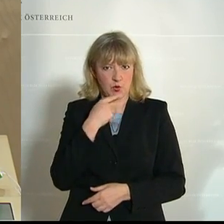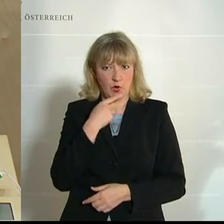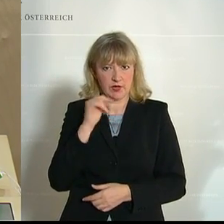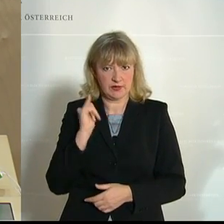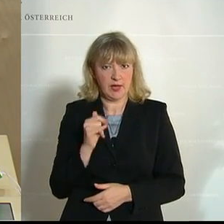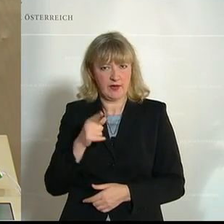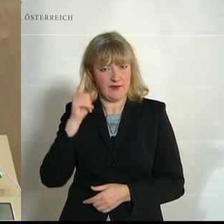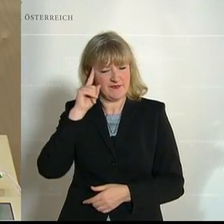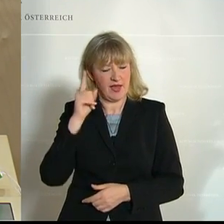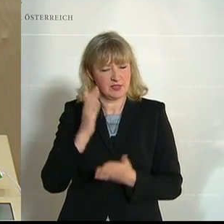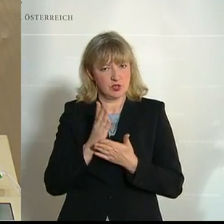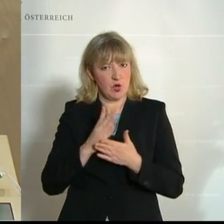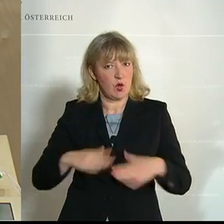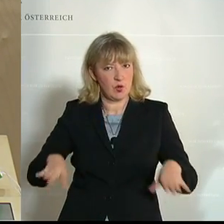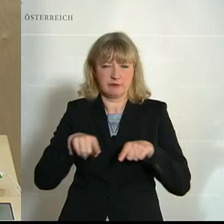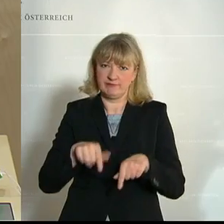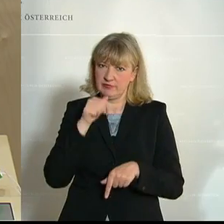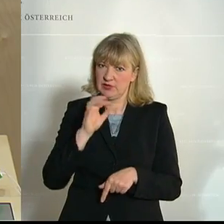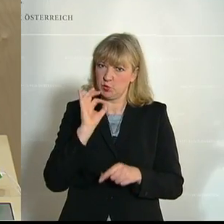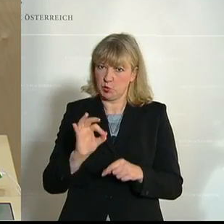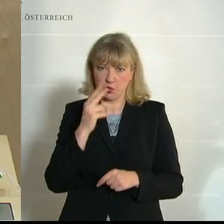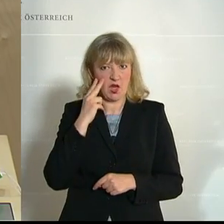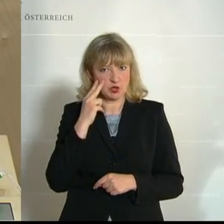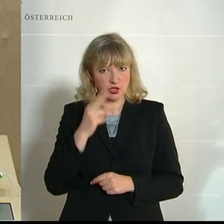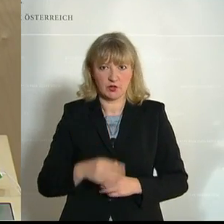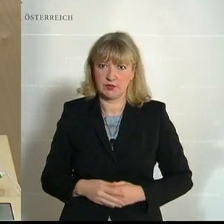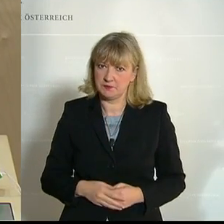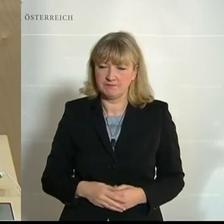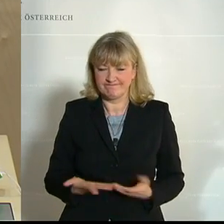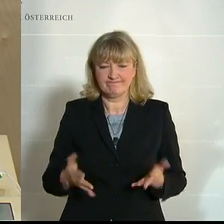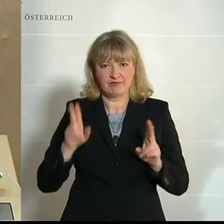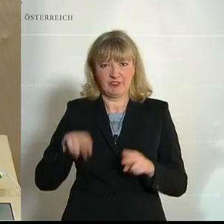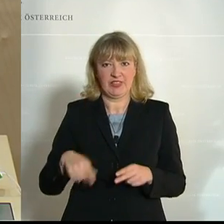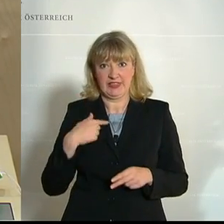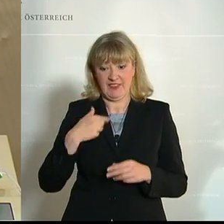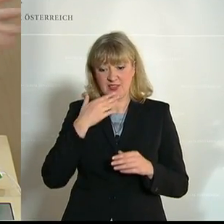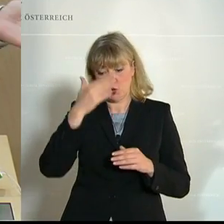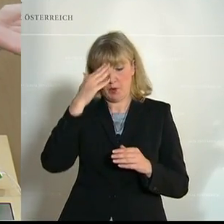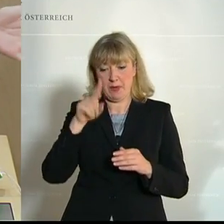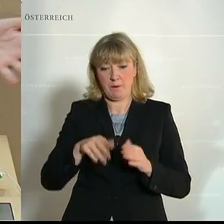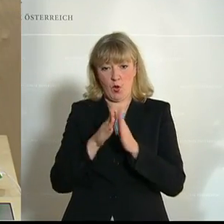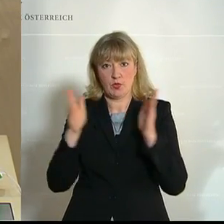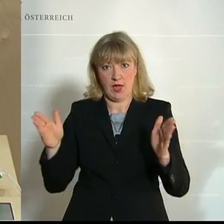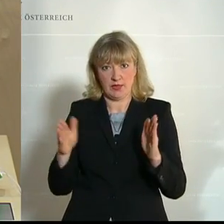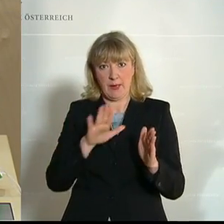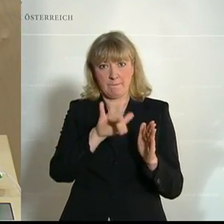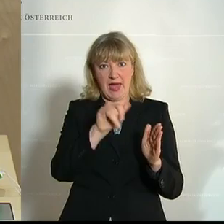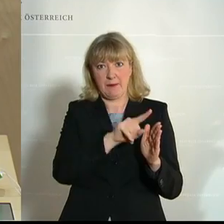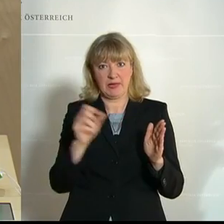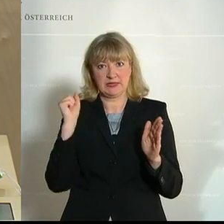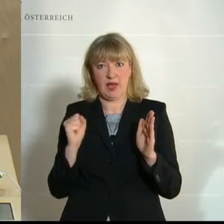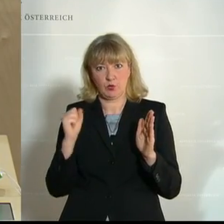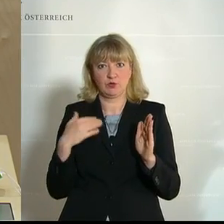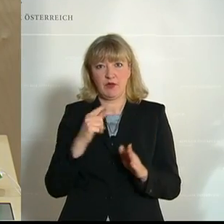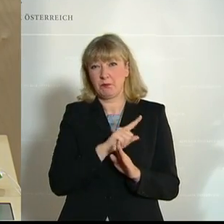wissen, dass es im Städtetourismus nicht rosig ausschaut. Und gerade Wien hat in den Sommermonaten, also Mai bis August, bis